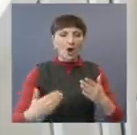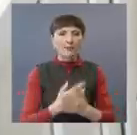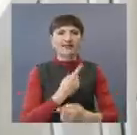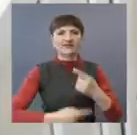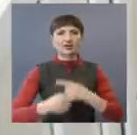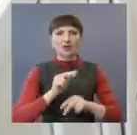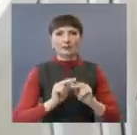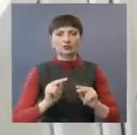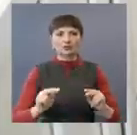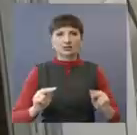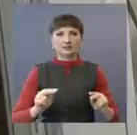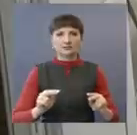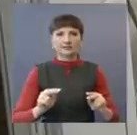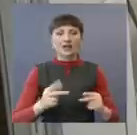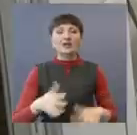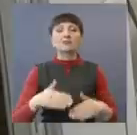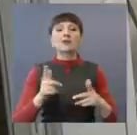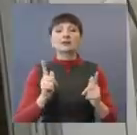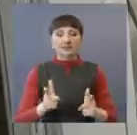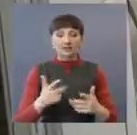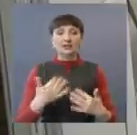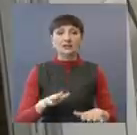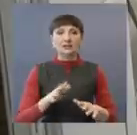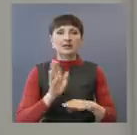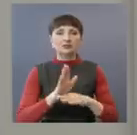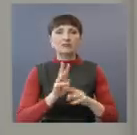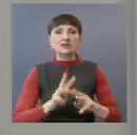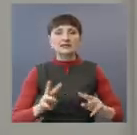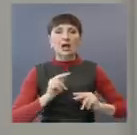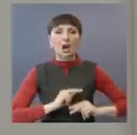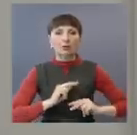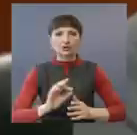Бакыджан Сагентаев поддержал предложение и поручил министрам начать работу немедленно.